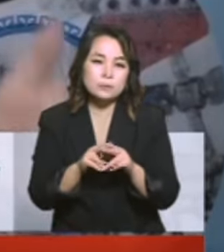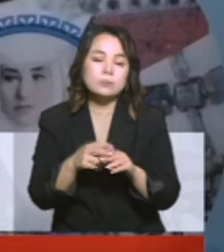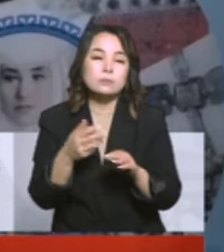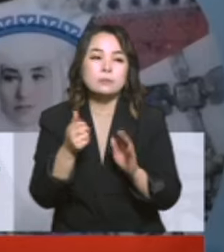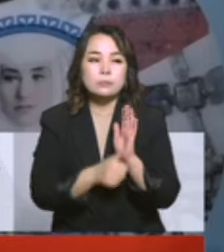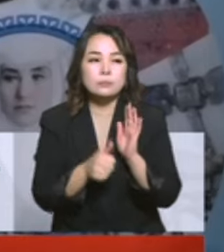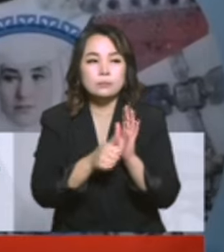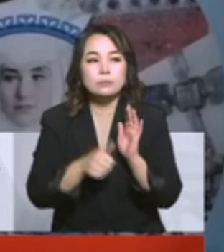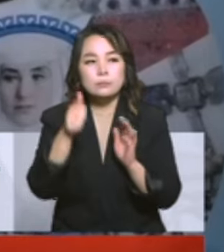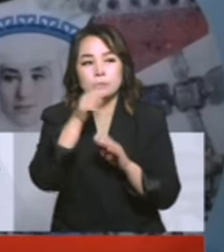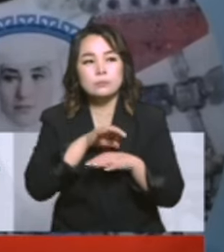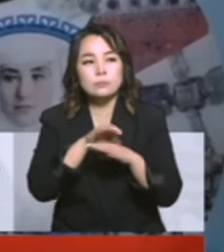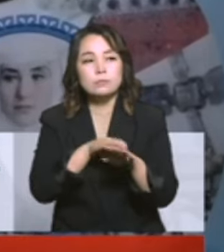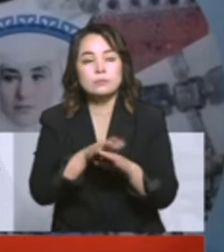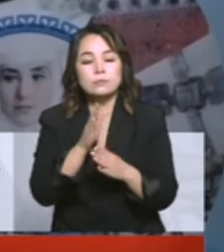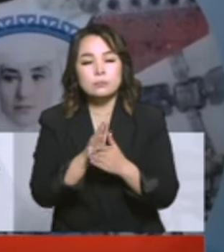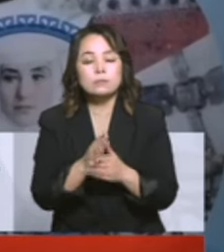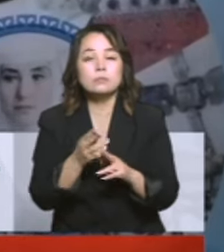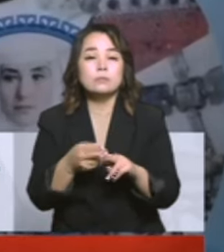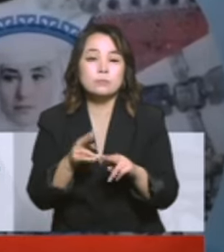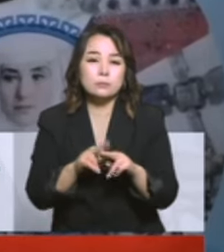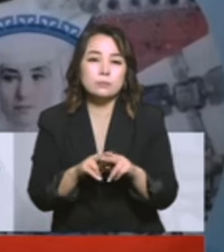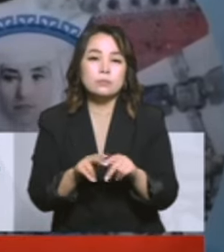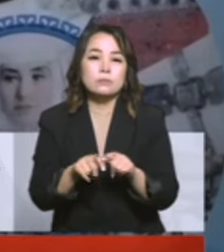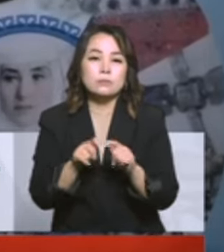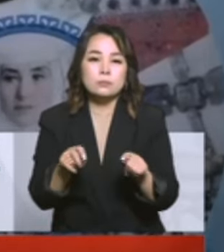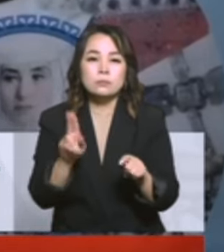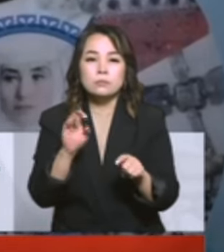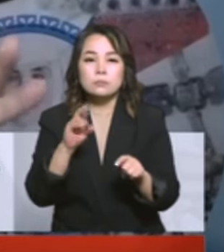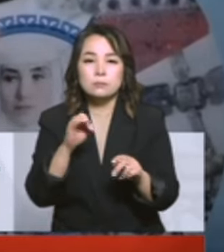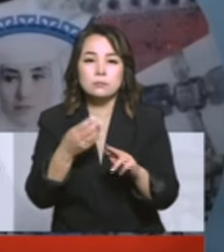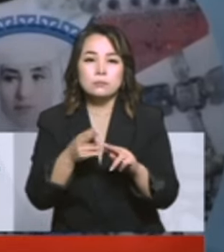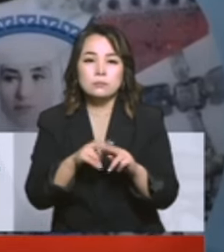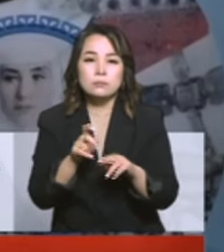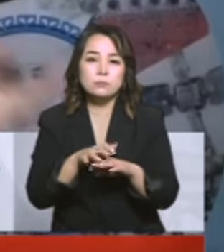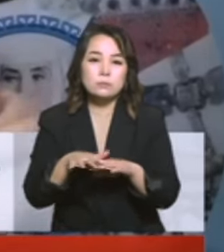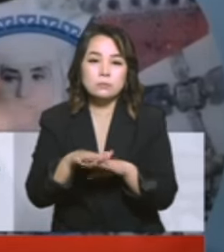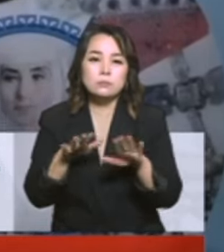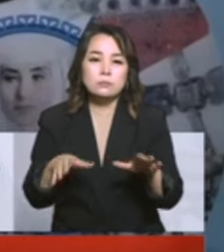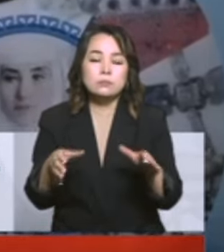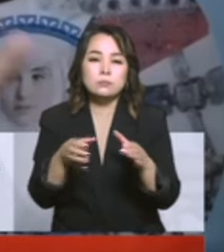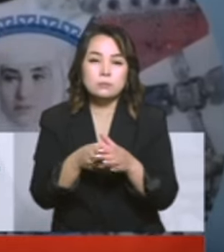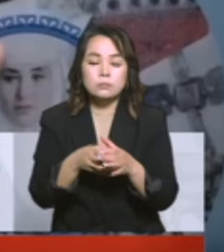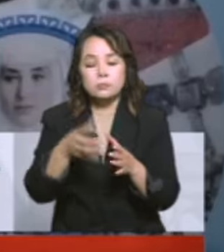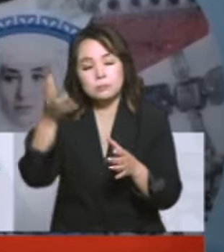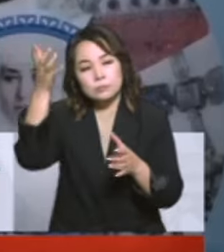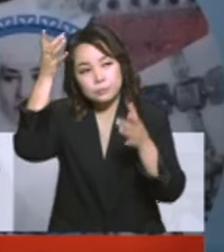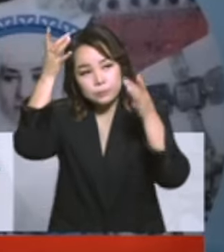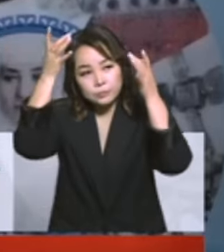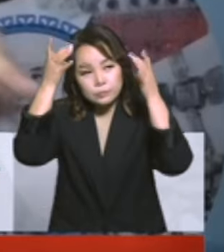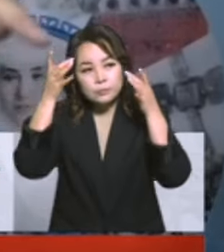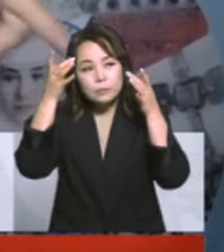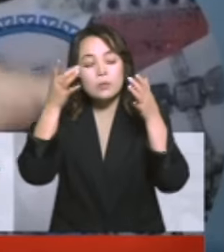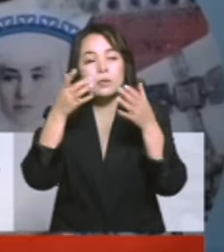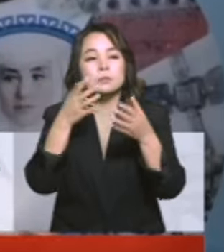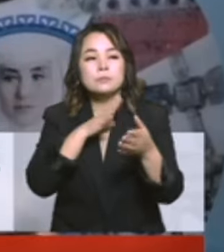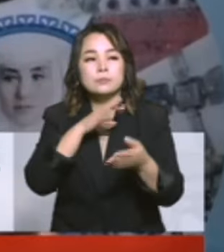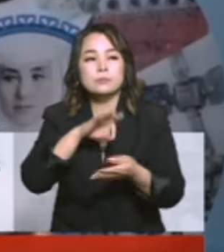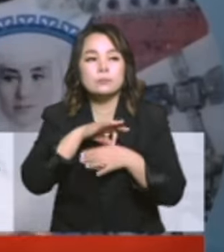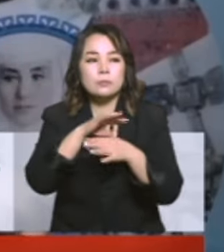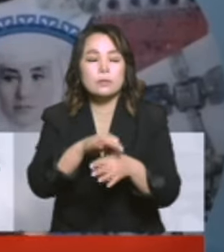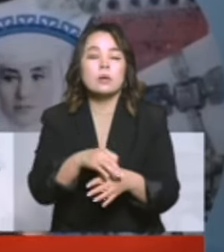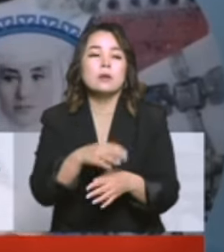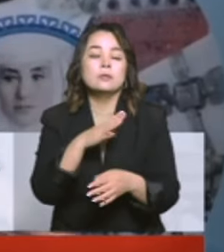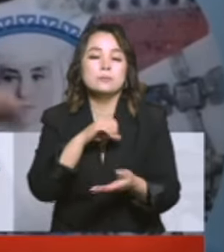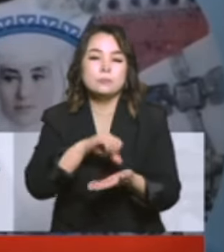50-60 жылдың алдында тігілген нұсқасы бар. Қысқасы бұл жерде Қызайдың осы қалпақ, шылауш, тақия, түскі үз өнері сол 500